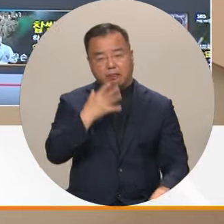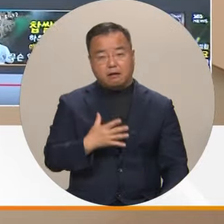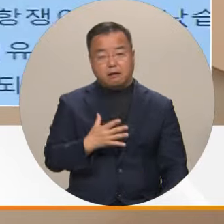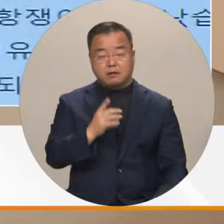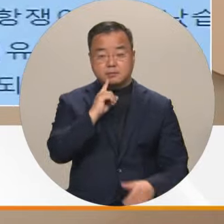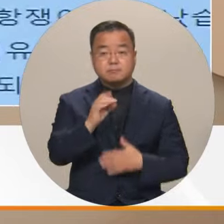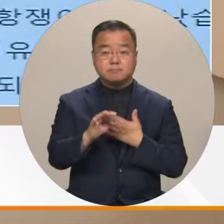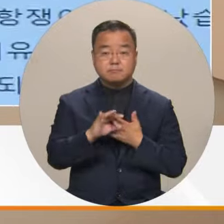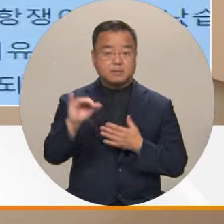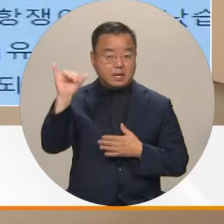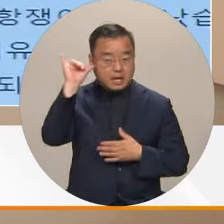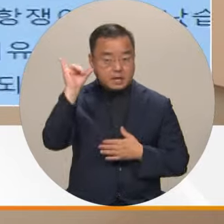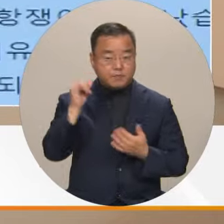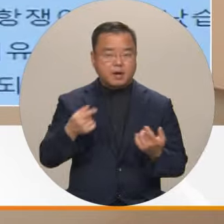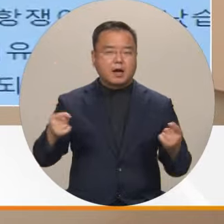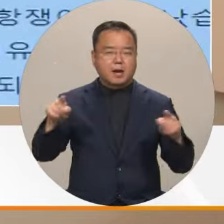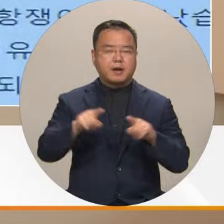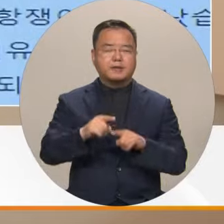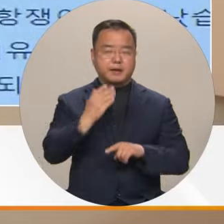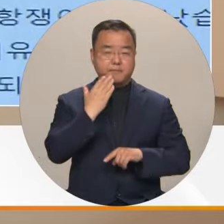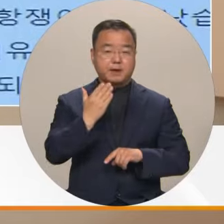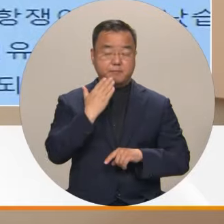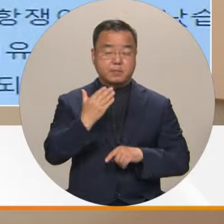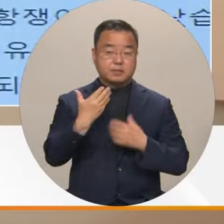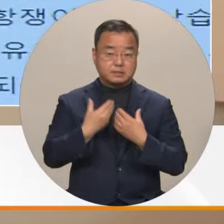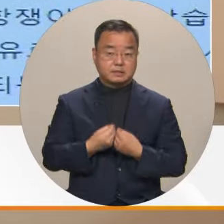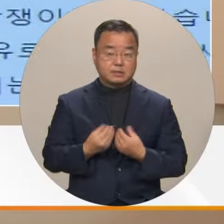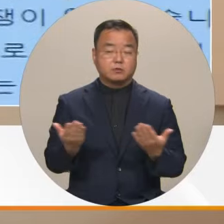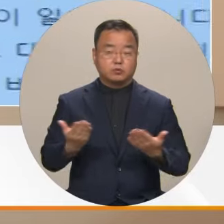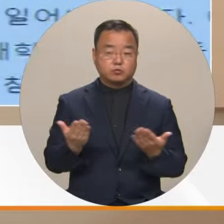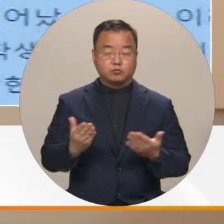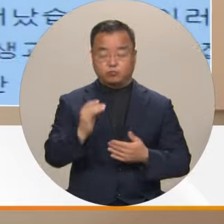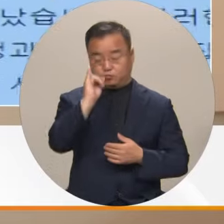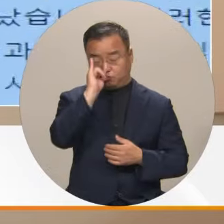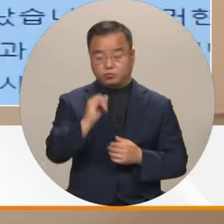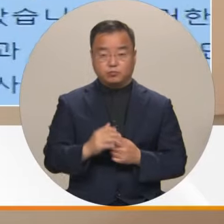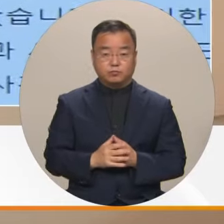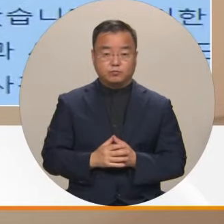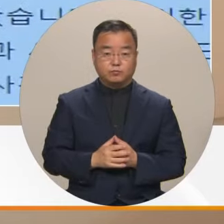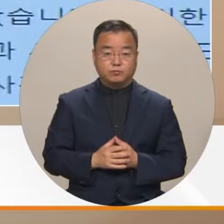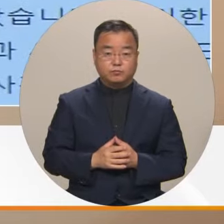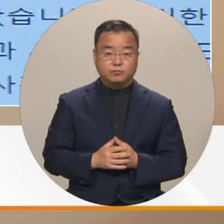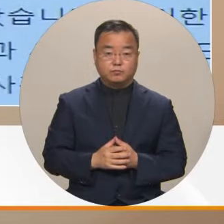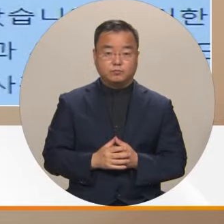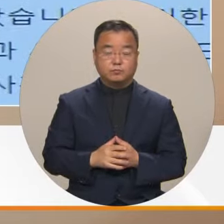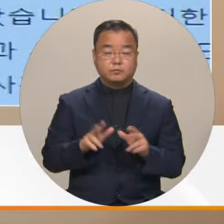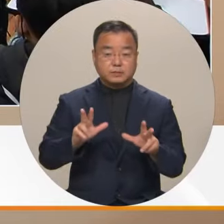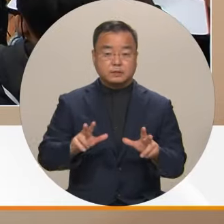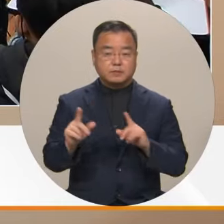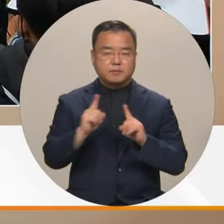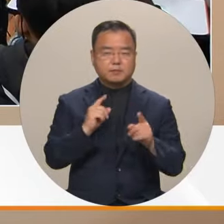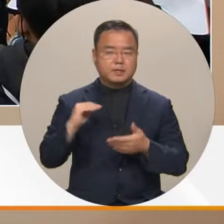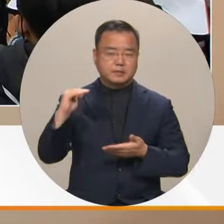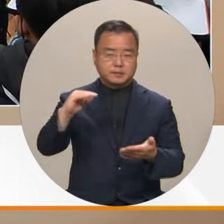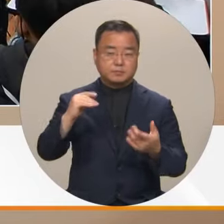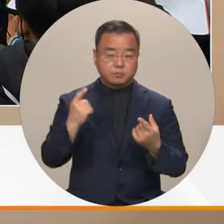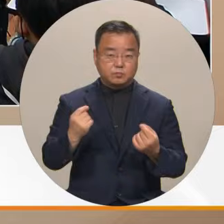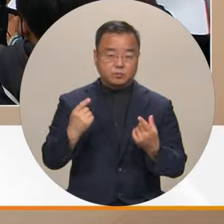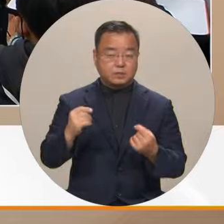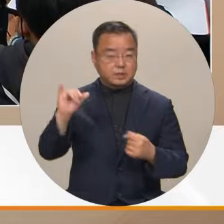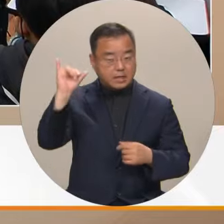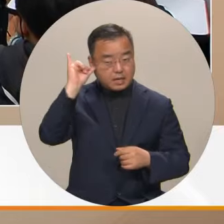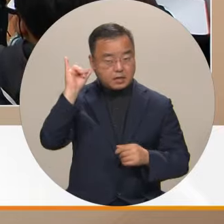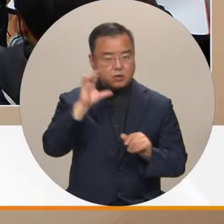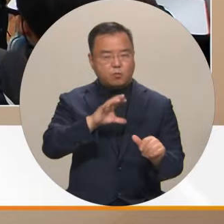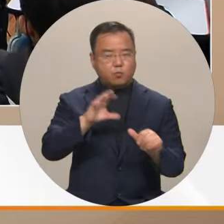AI 더불어서 할 수 있도록 이렇게 하는 사례들도 많이 늘어나고 있습니다 그래서 지금 말씀드린 것처럼음 AI